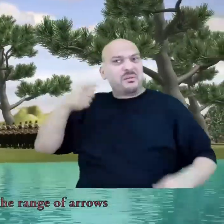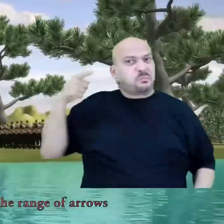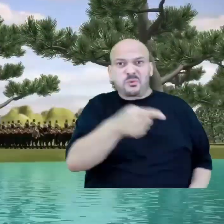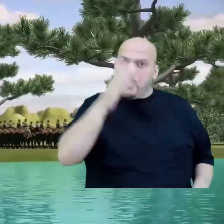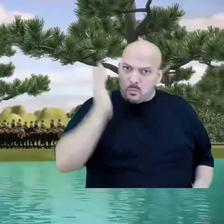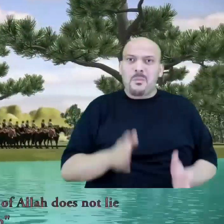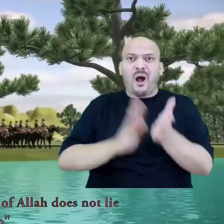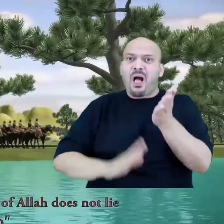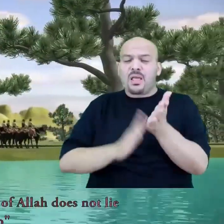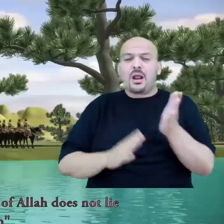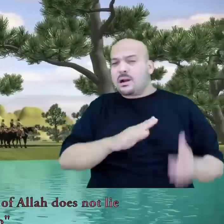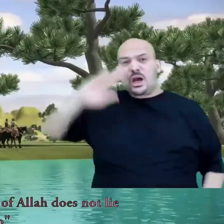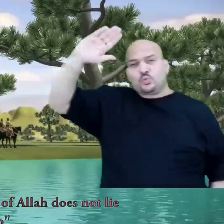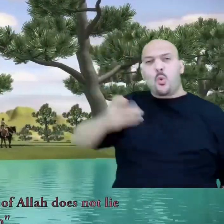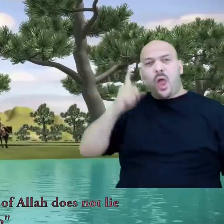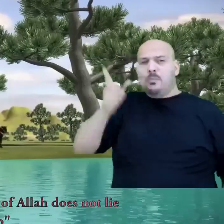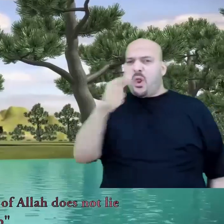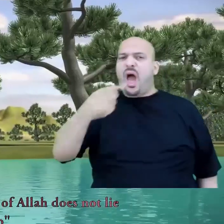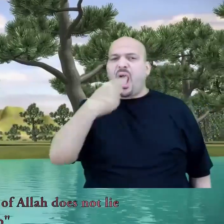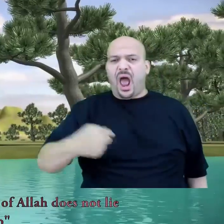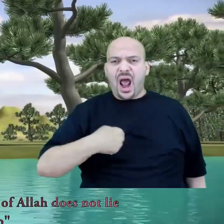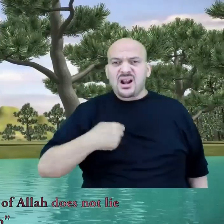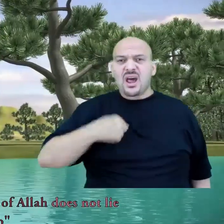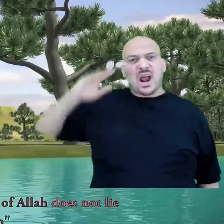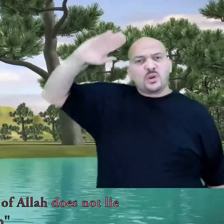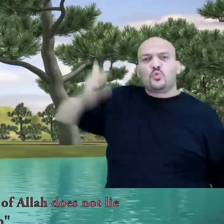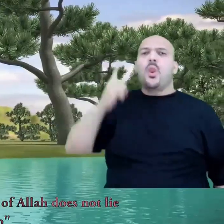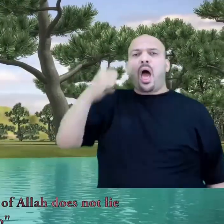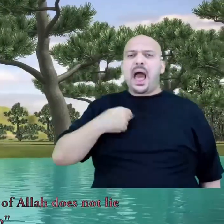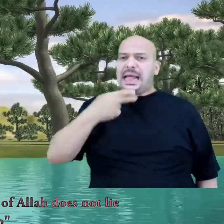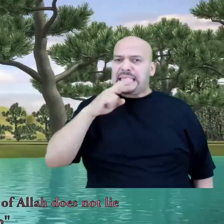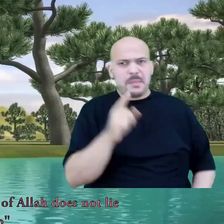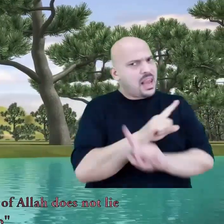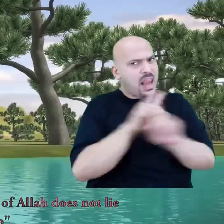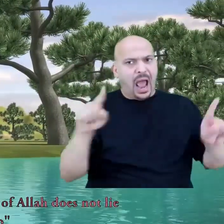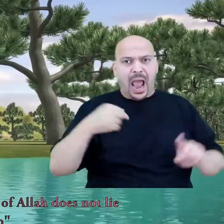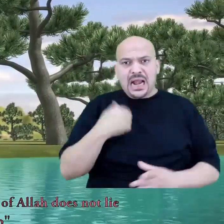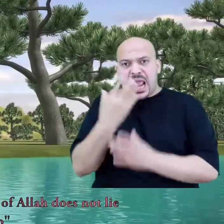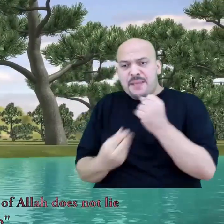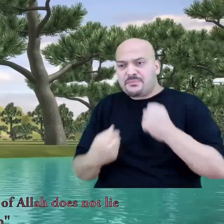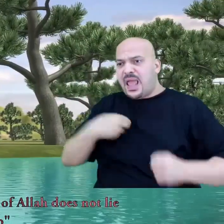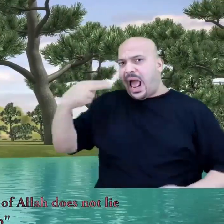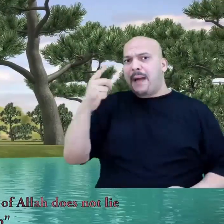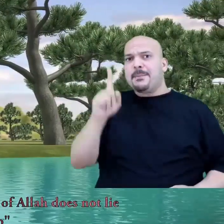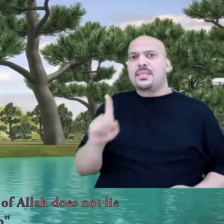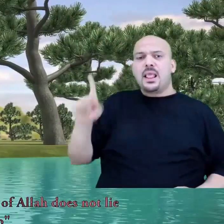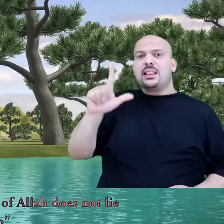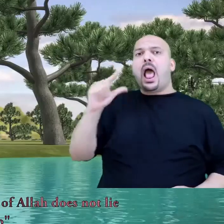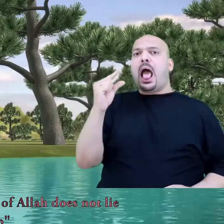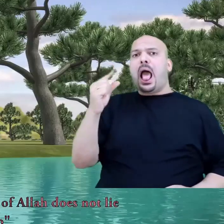سهامهم. يقول رسول الله: أنا رسول الله لا كذب، أنا ابن